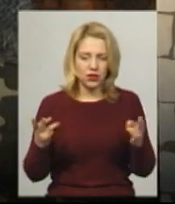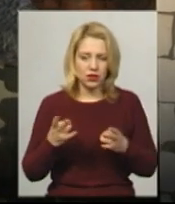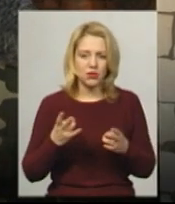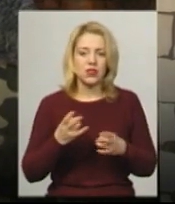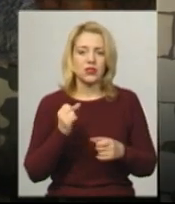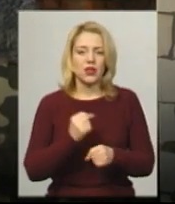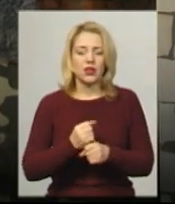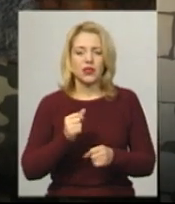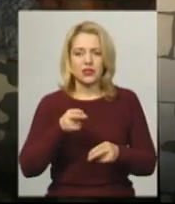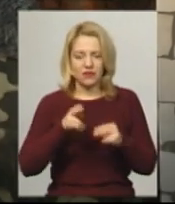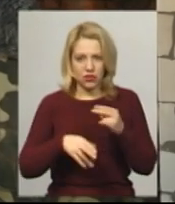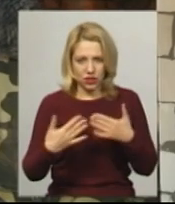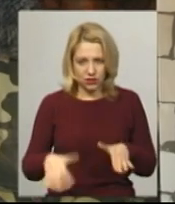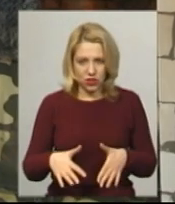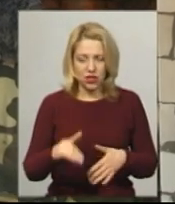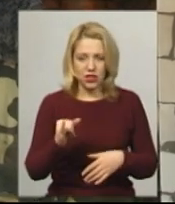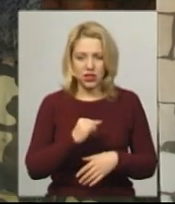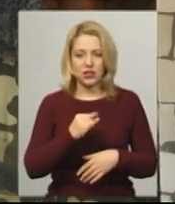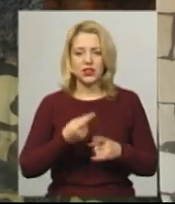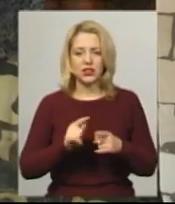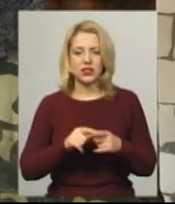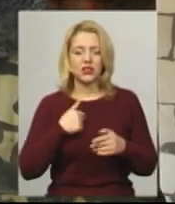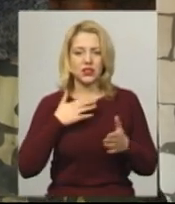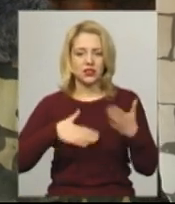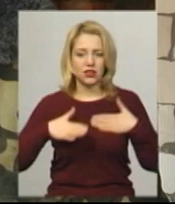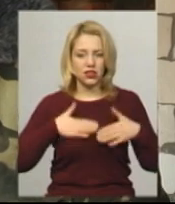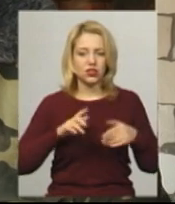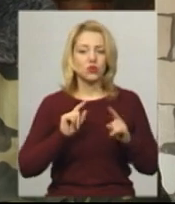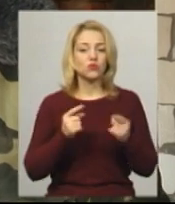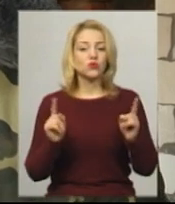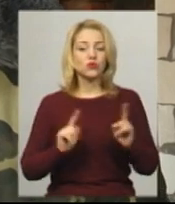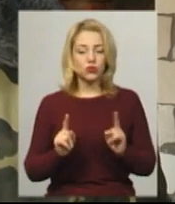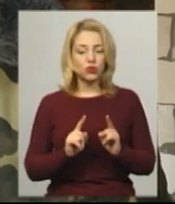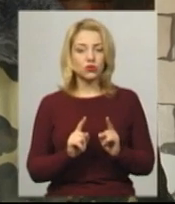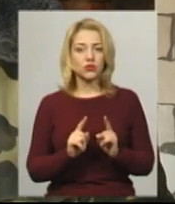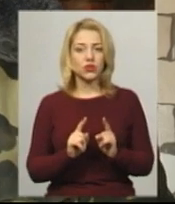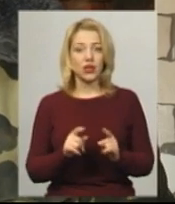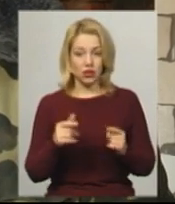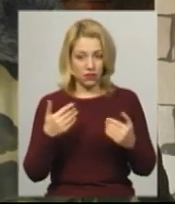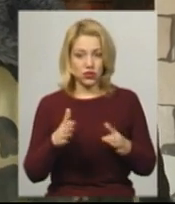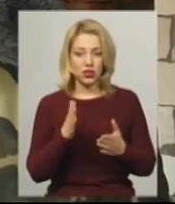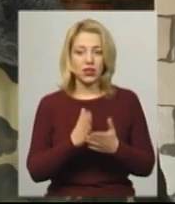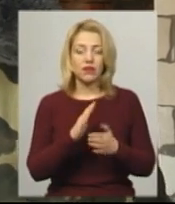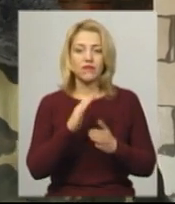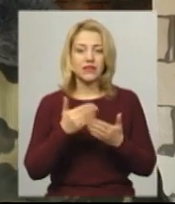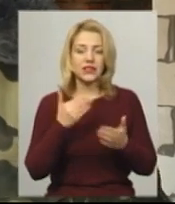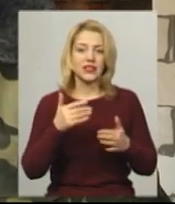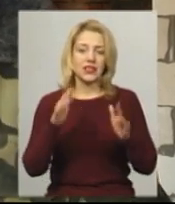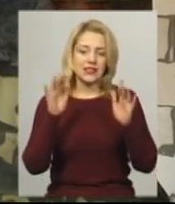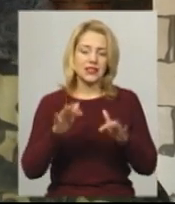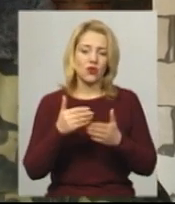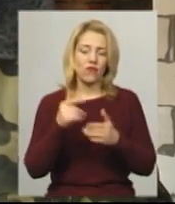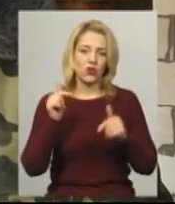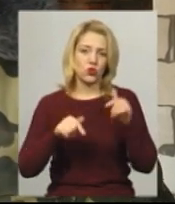вже покрівлю. І це нас тішить, тому що вже і від снігу, і від дощу ми вже